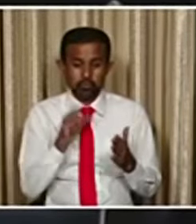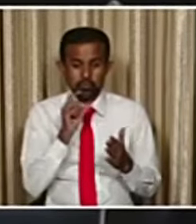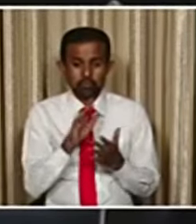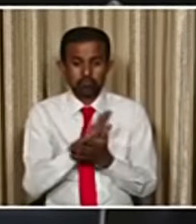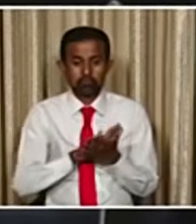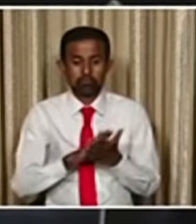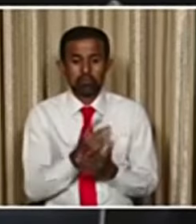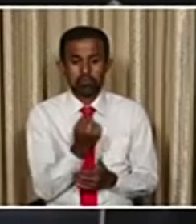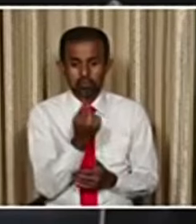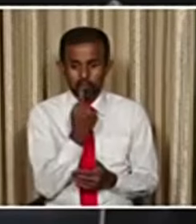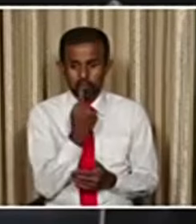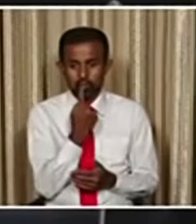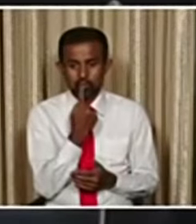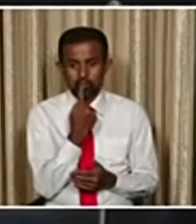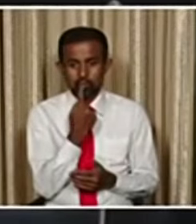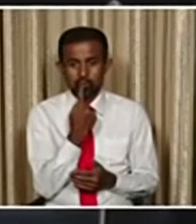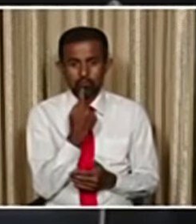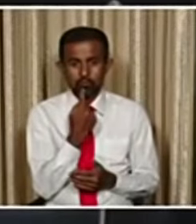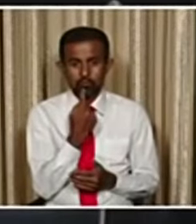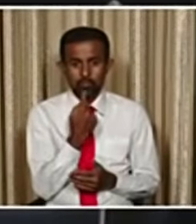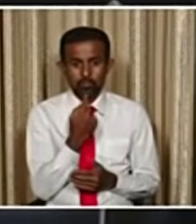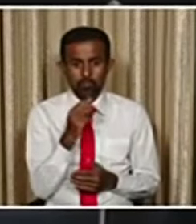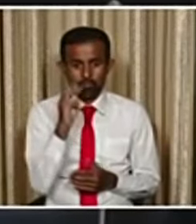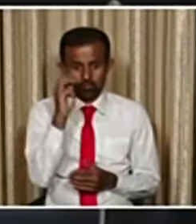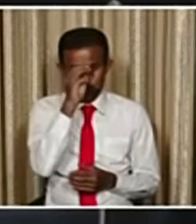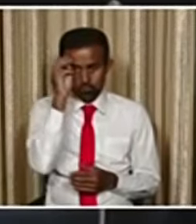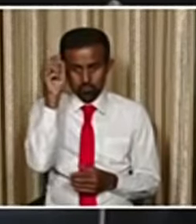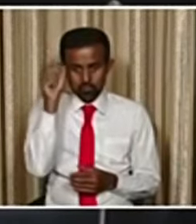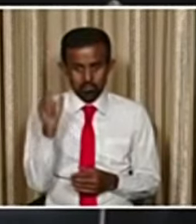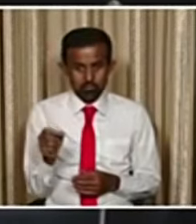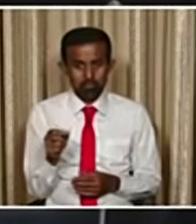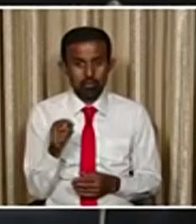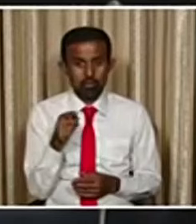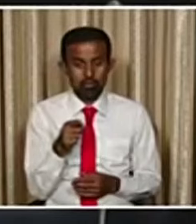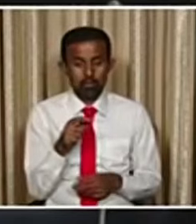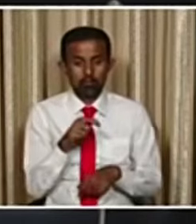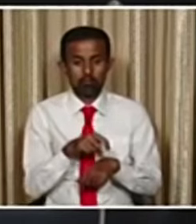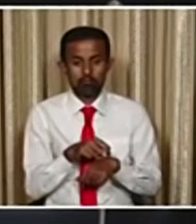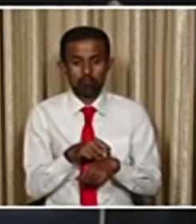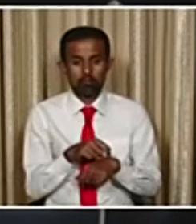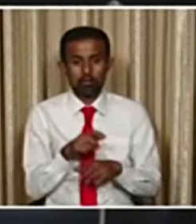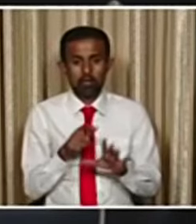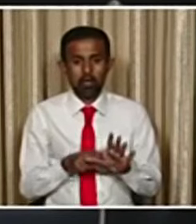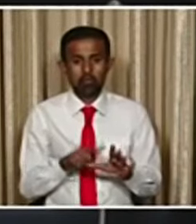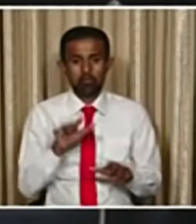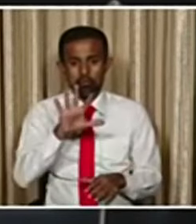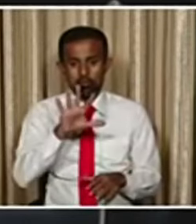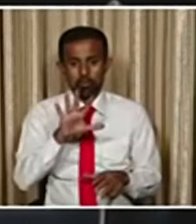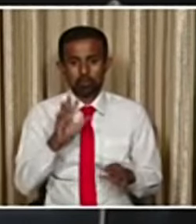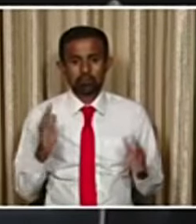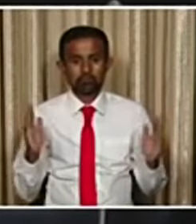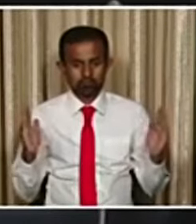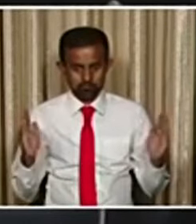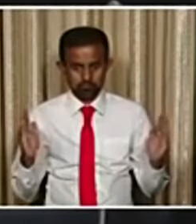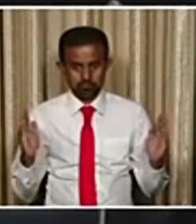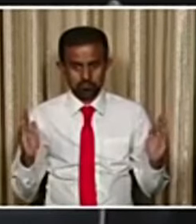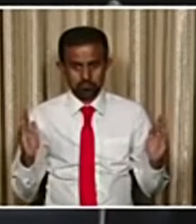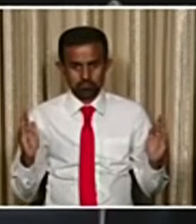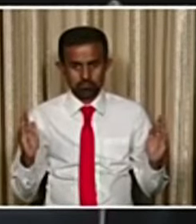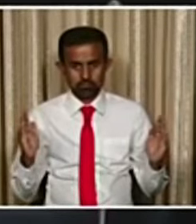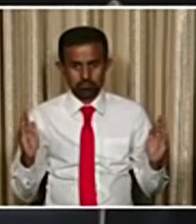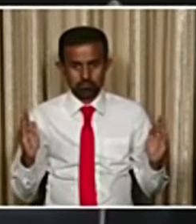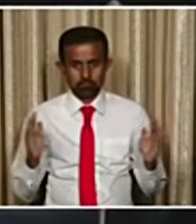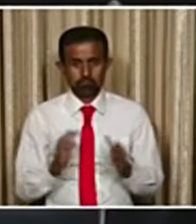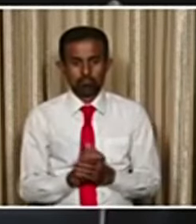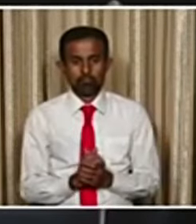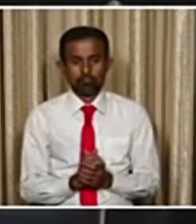තා පැහැදිලිවම කිව්වා ගරු මෛත්‍රීපාල සිරිසේන මැතිතුමාගේ කාලය අවුරුදු 5කට සීමා වෙනවායි කියන එක.